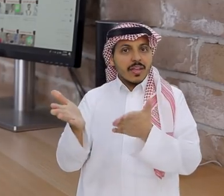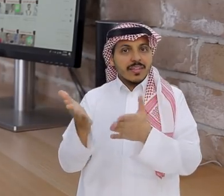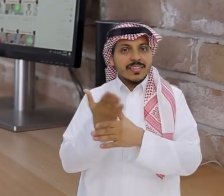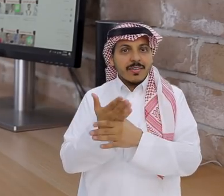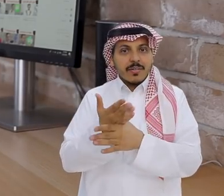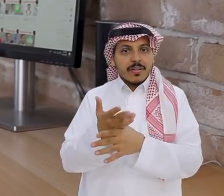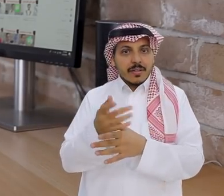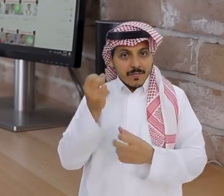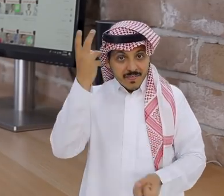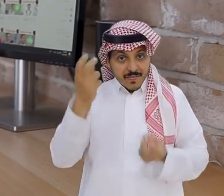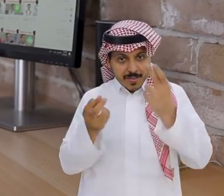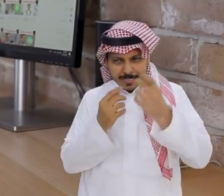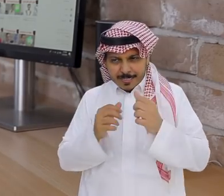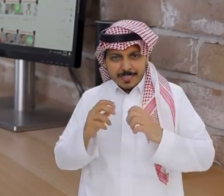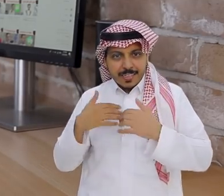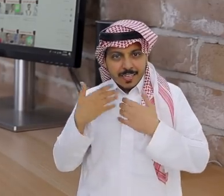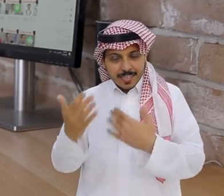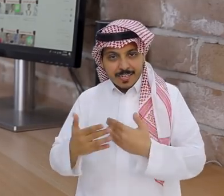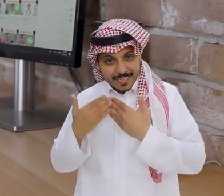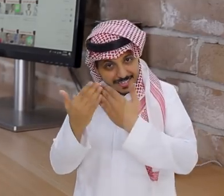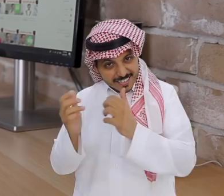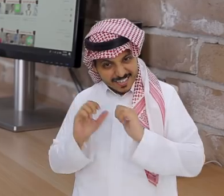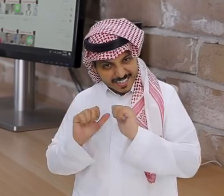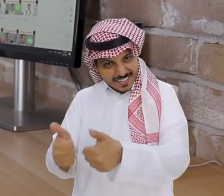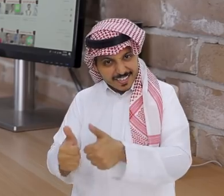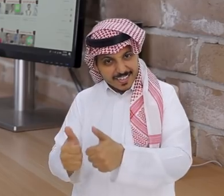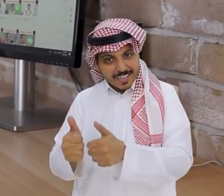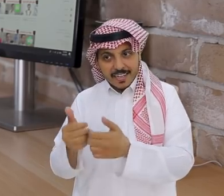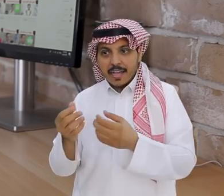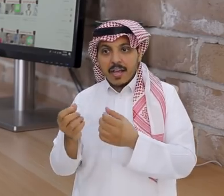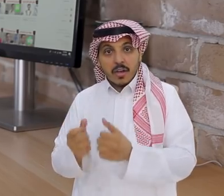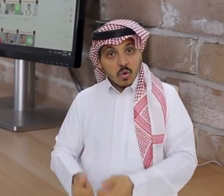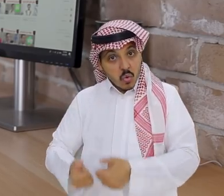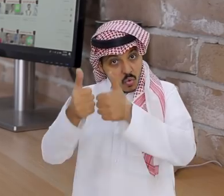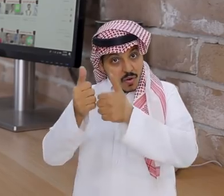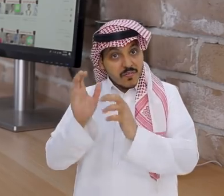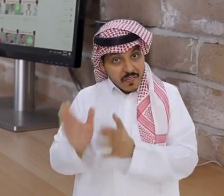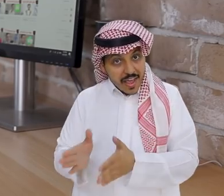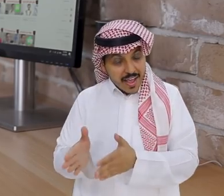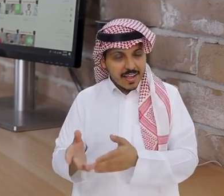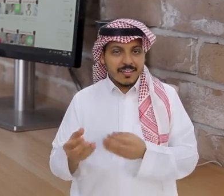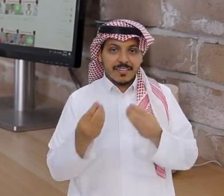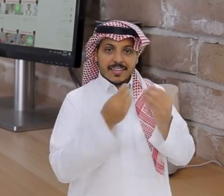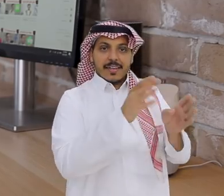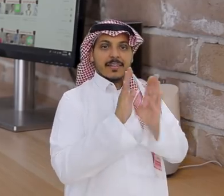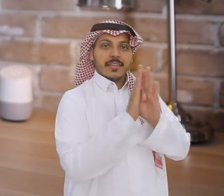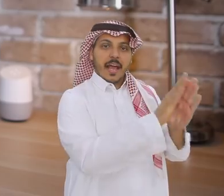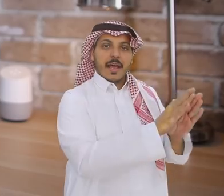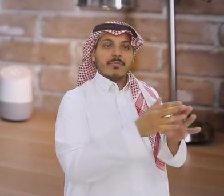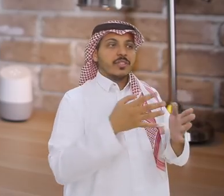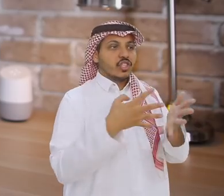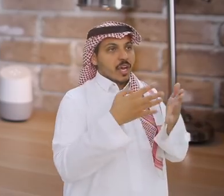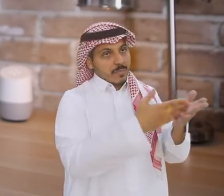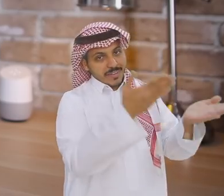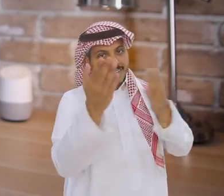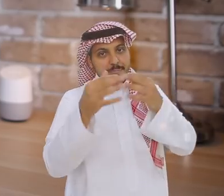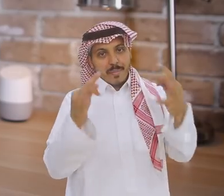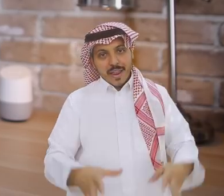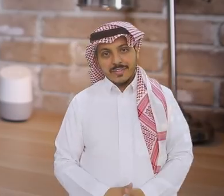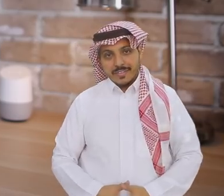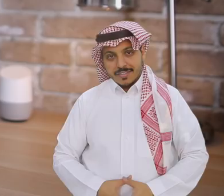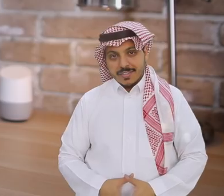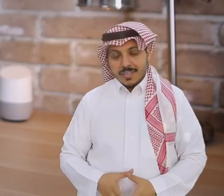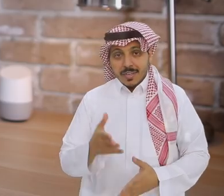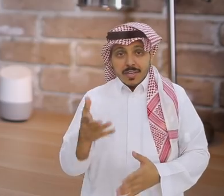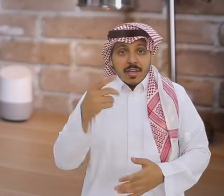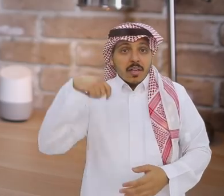أنه بالفعل يصير فيه منح مبنية على الألعاب الإلكترونية، رياضات إلكترونية عشان تصير رايقة كده. أحد أسئلة